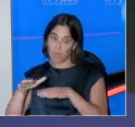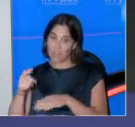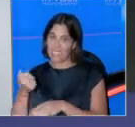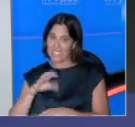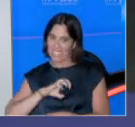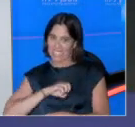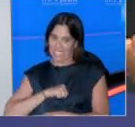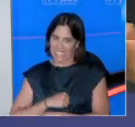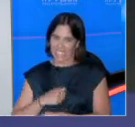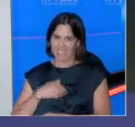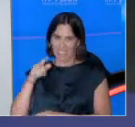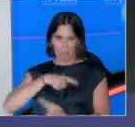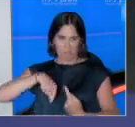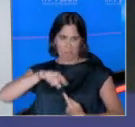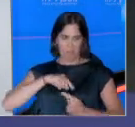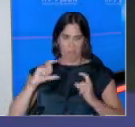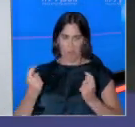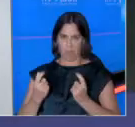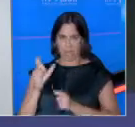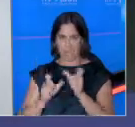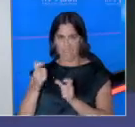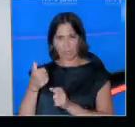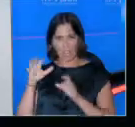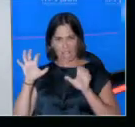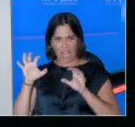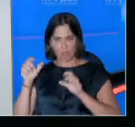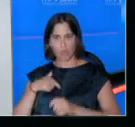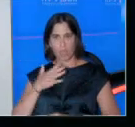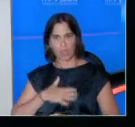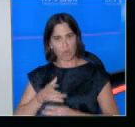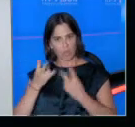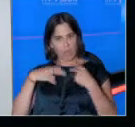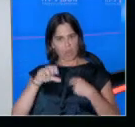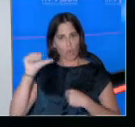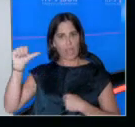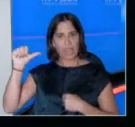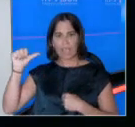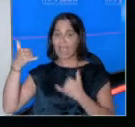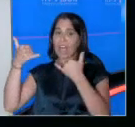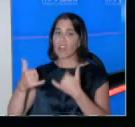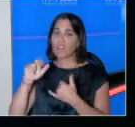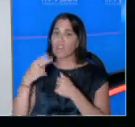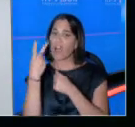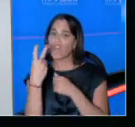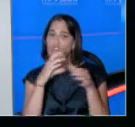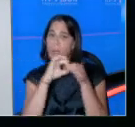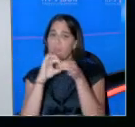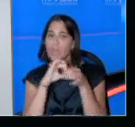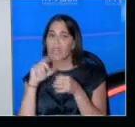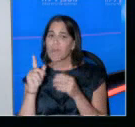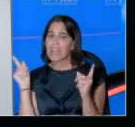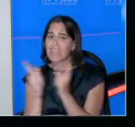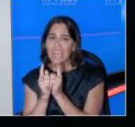לי גם פיזית, גם פה באולפן, אנשים קצת כעסו. אני רוצה רגע לחזור לאיציק אלרוב. איציק, עכשיו יש לך 2 משפטים, אבל